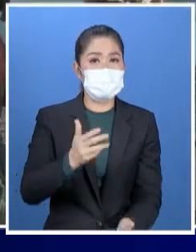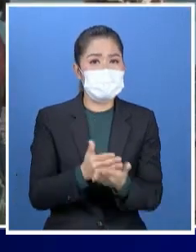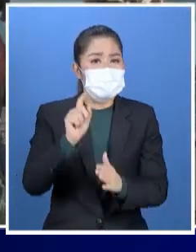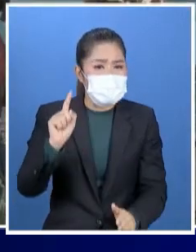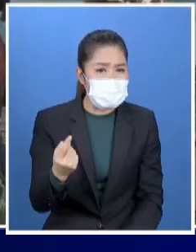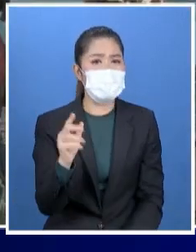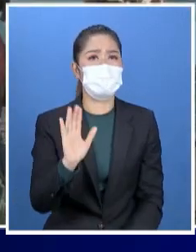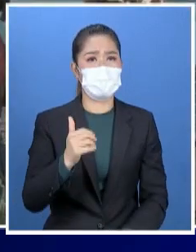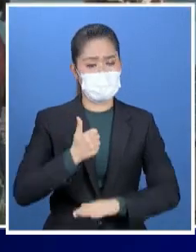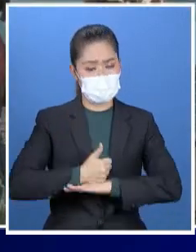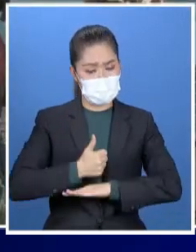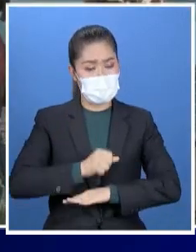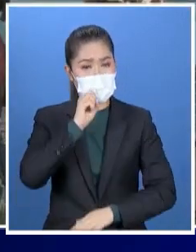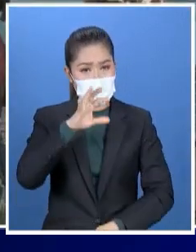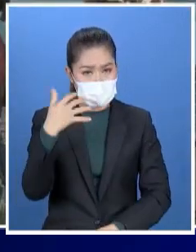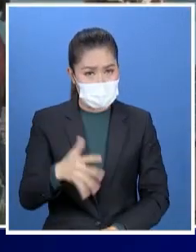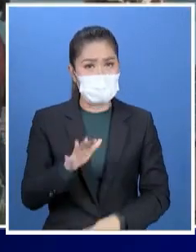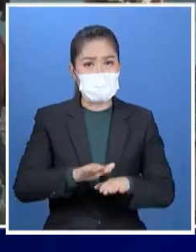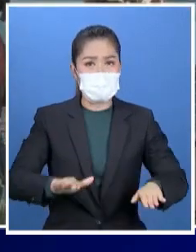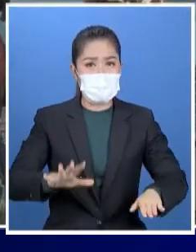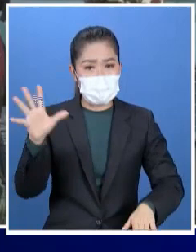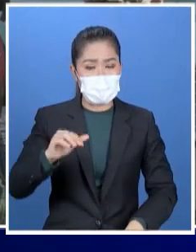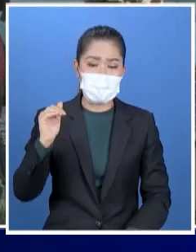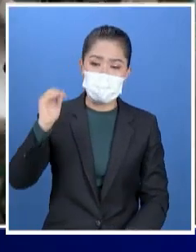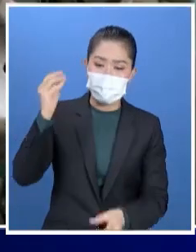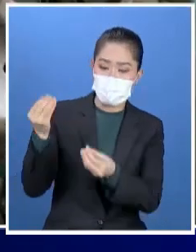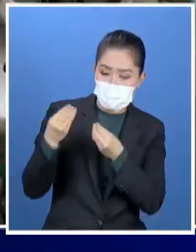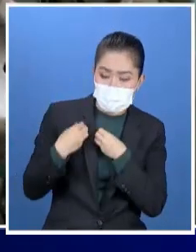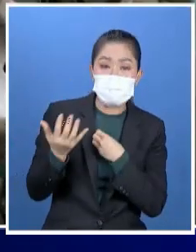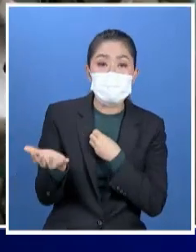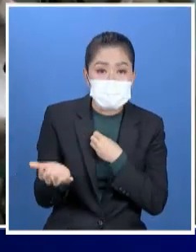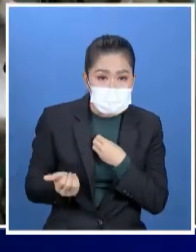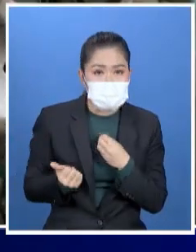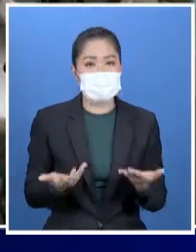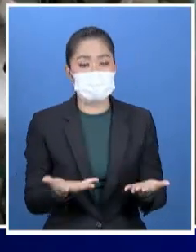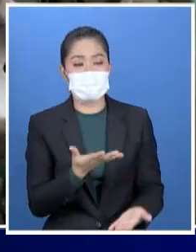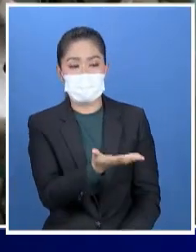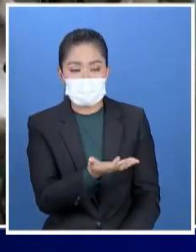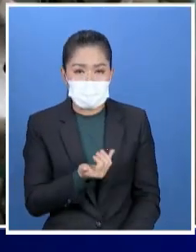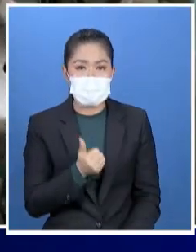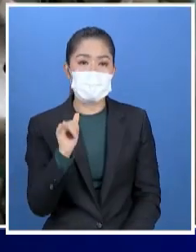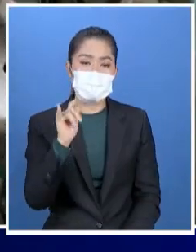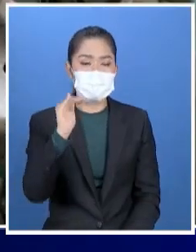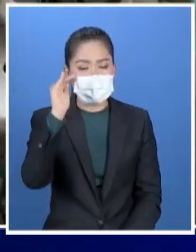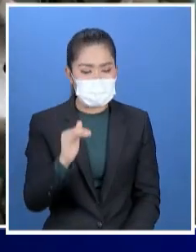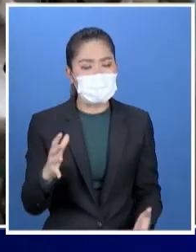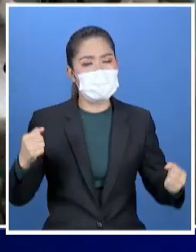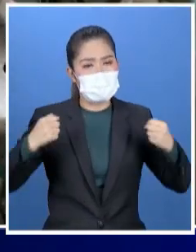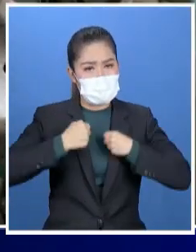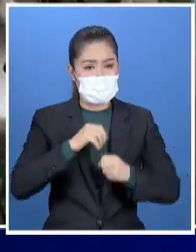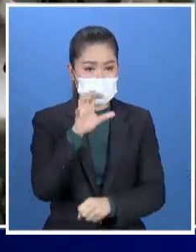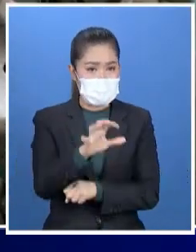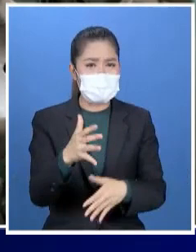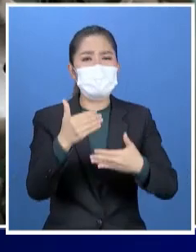ใหม่คือผอ.ก็บอกว่าเด็กจะไปเอาของรุ่นพี่มาใส่ก็ได้หรือจะเอาของญาติพี่น้องมาใส่ก็ได้ไม่ได้บัง